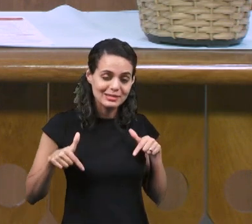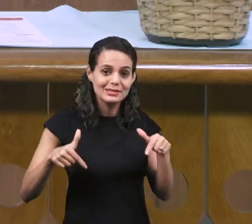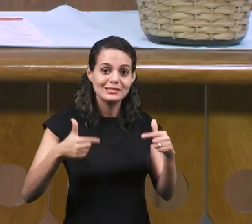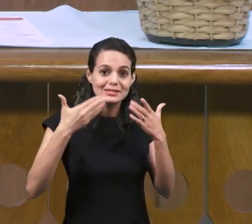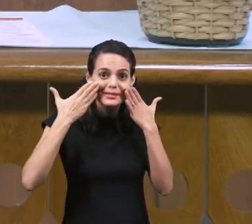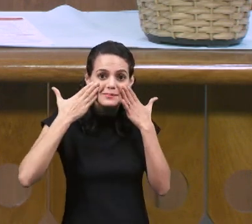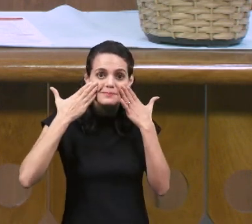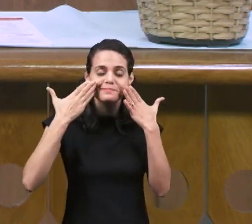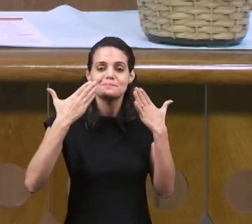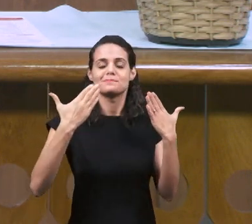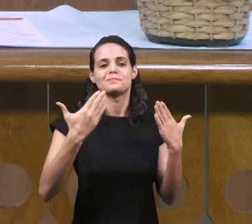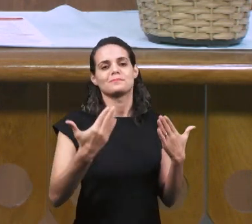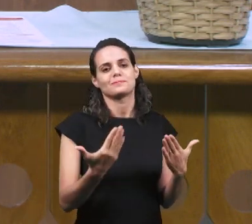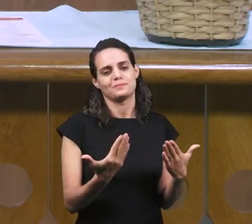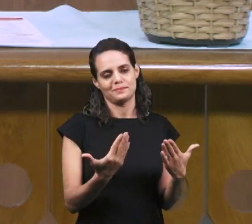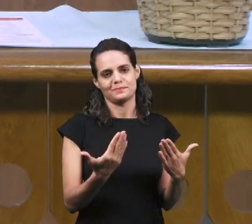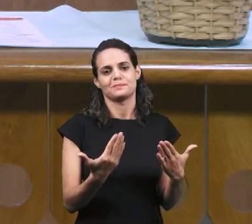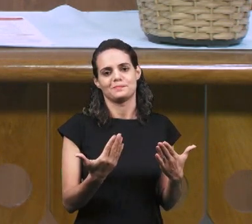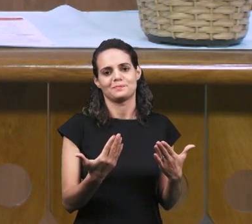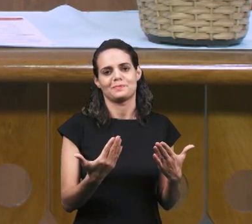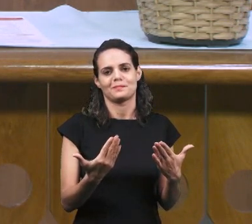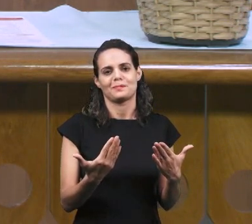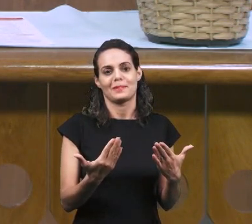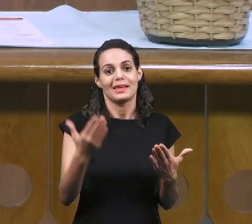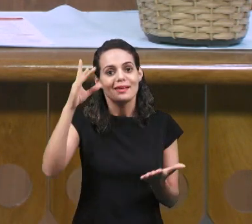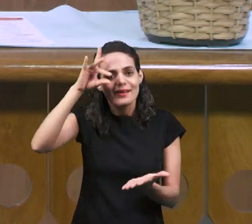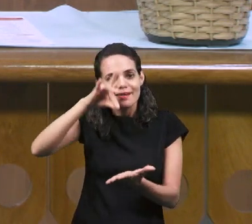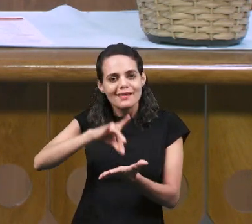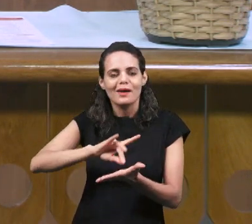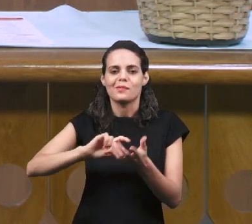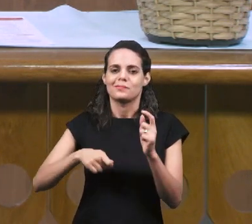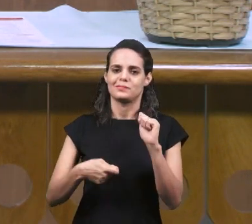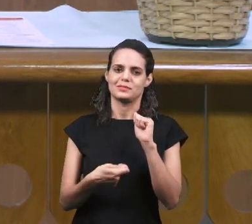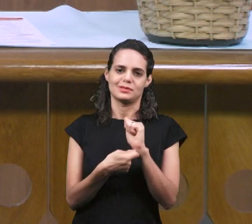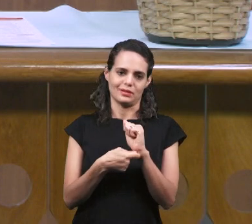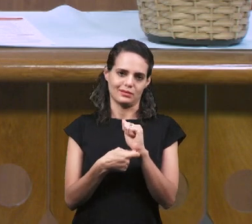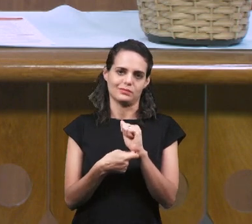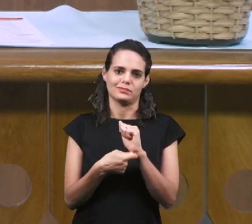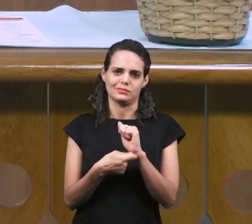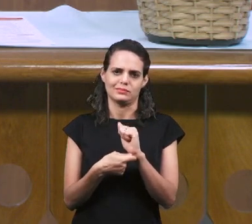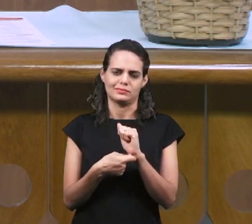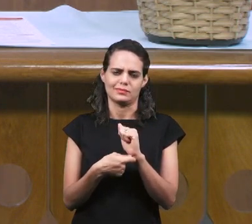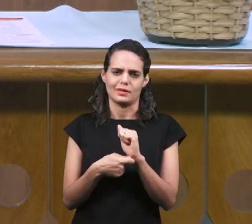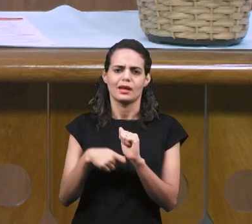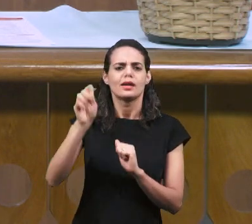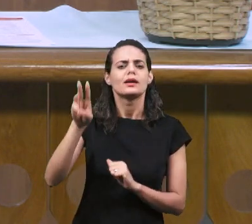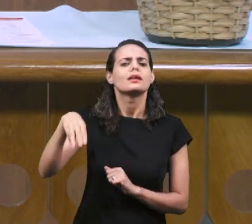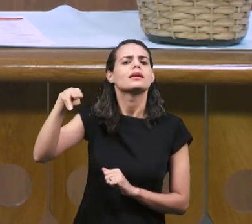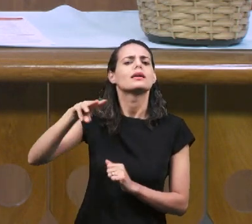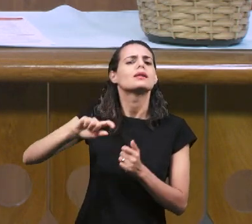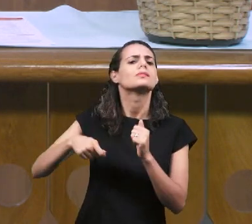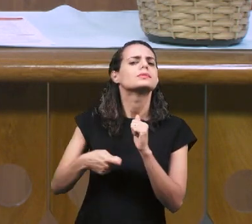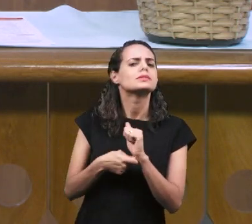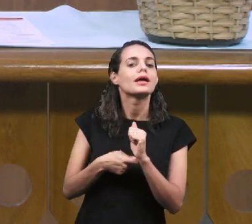Donc, qui est le mystère? Jésus. Donc, nous allons entrer beaucoup dans ce sujet.